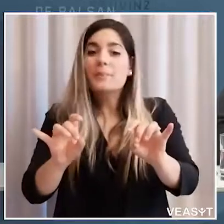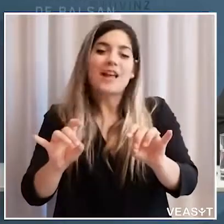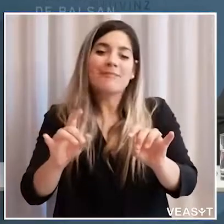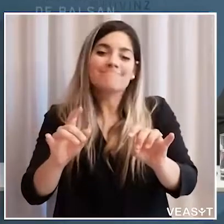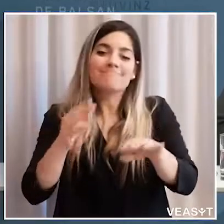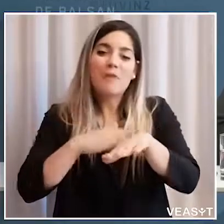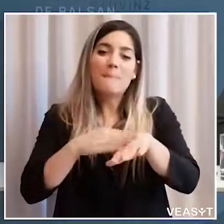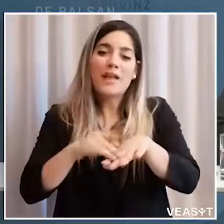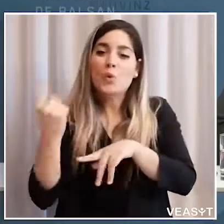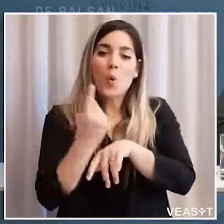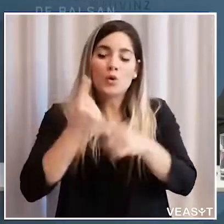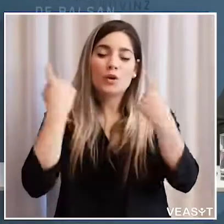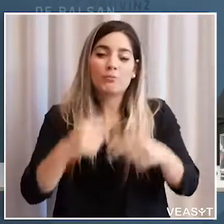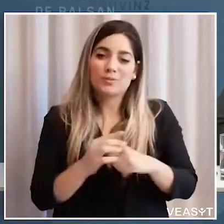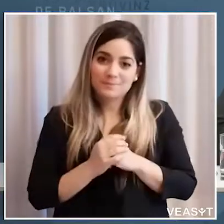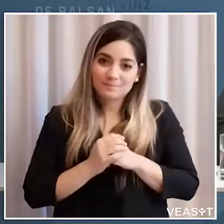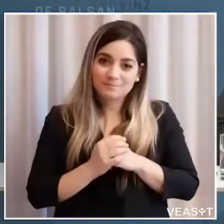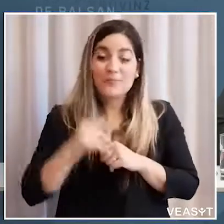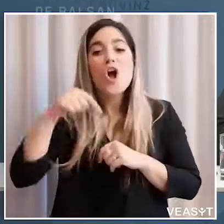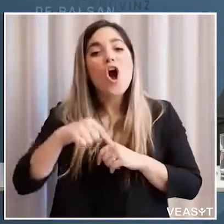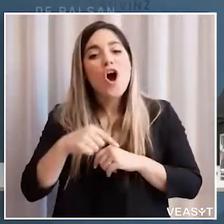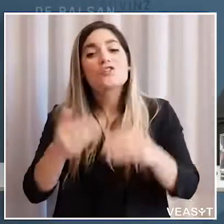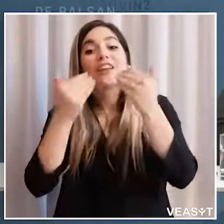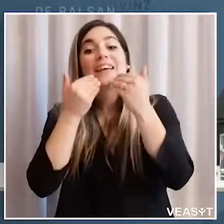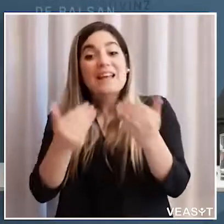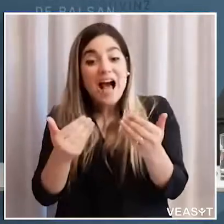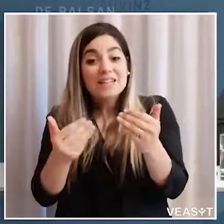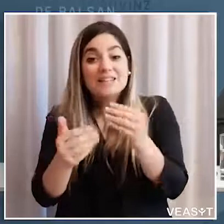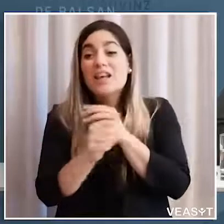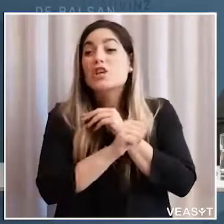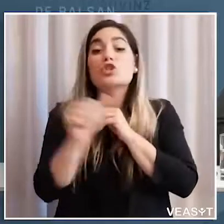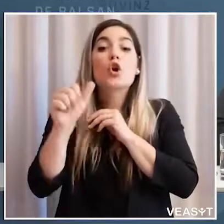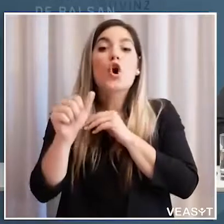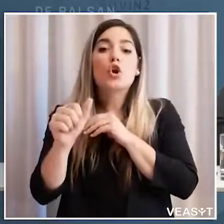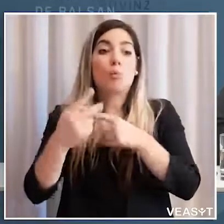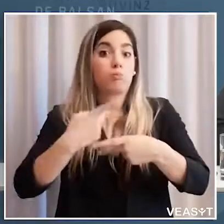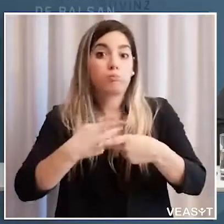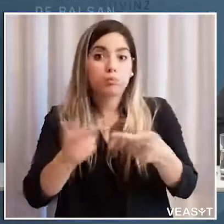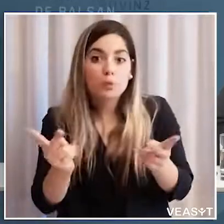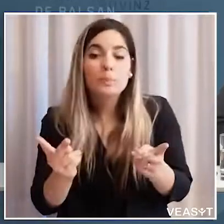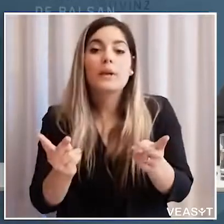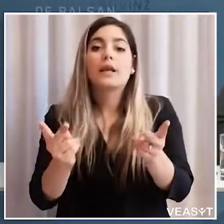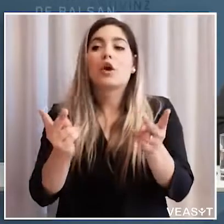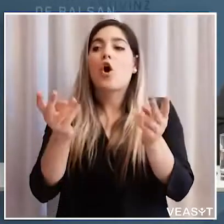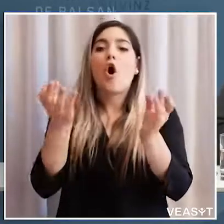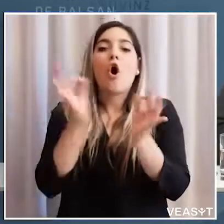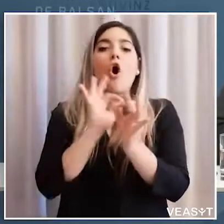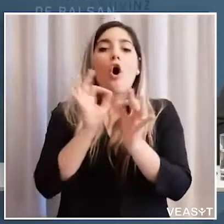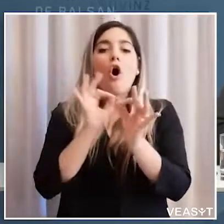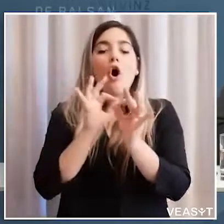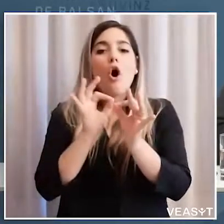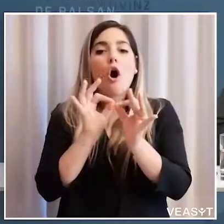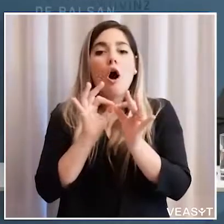detto questo ovviamente oggi non è soltanto il momento di ringraziare chi ha lavorato per la mano pubblica per